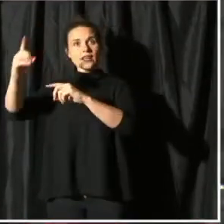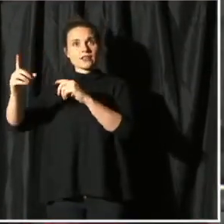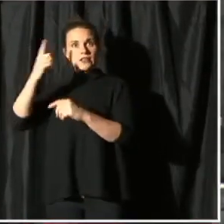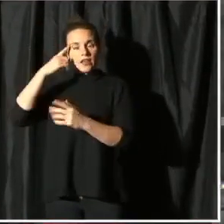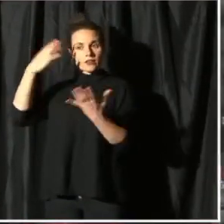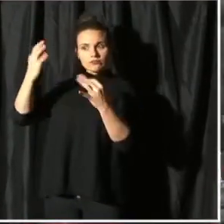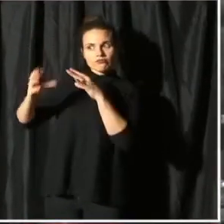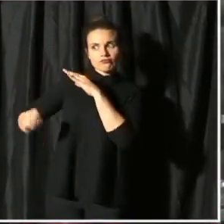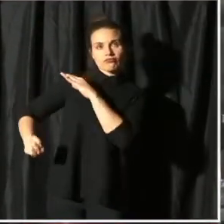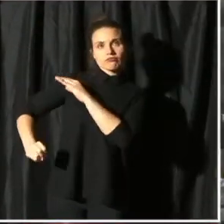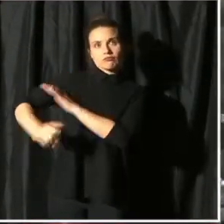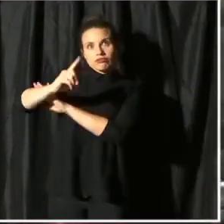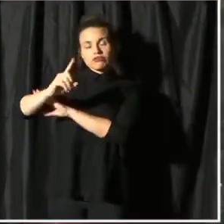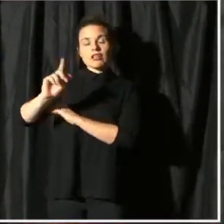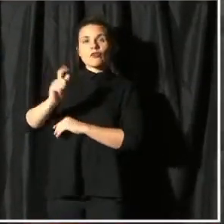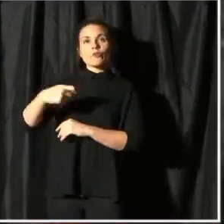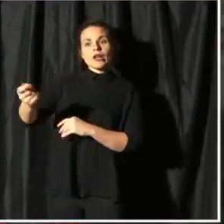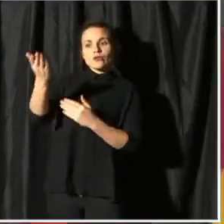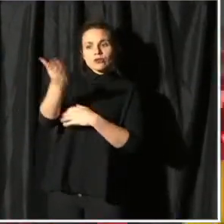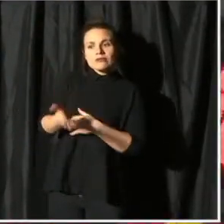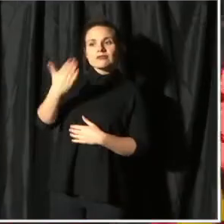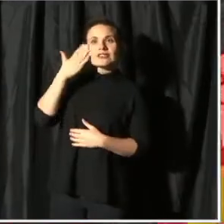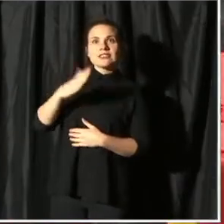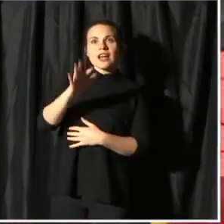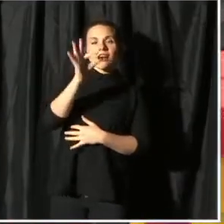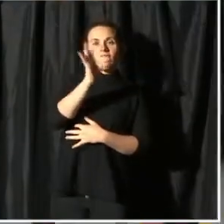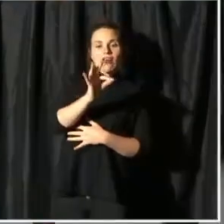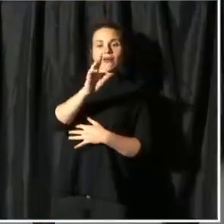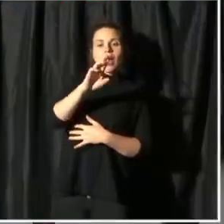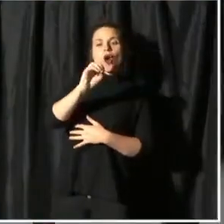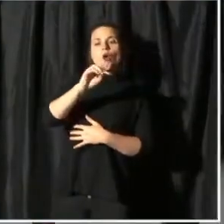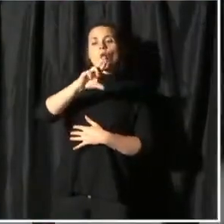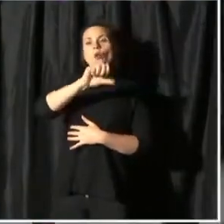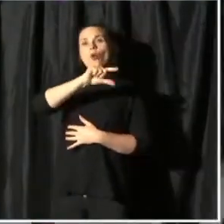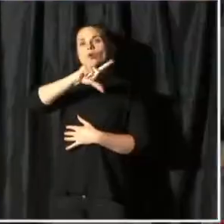j'ai nommé bien évidemment fabien roussel